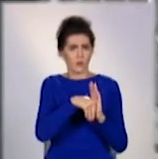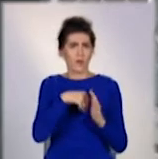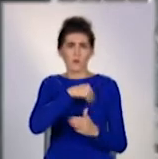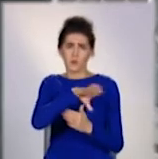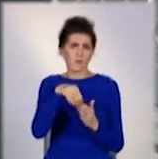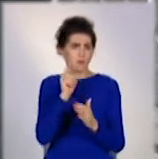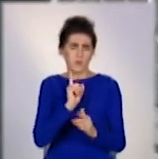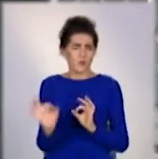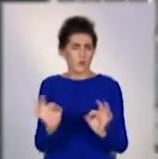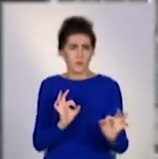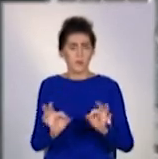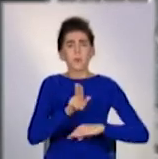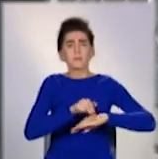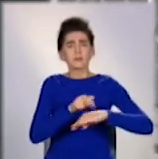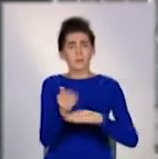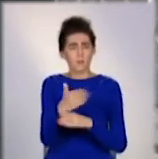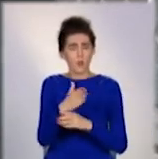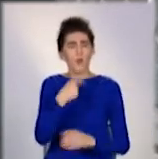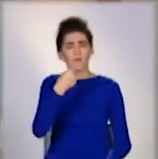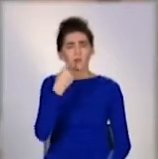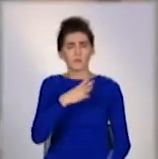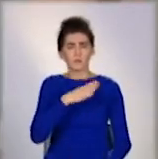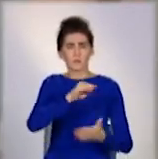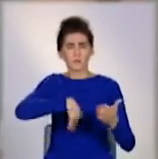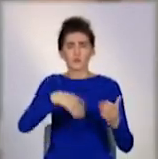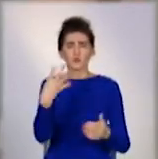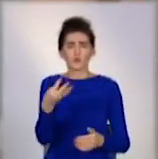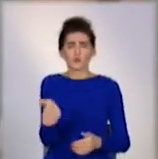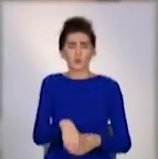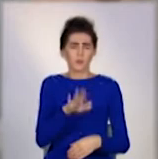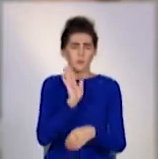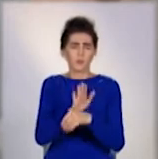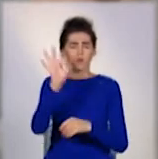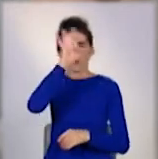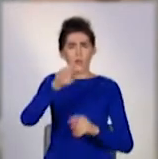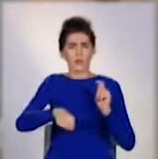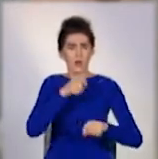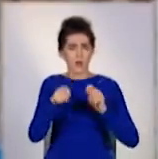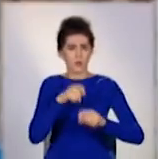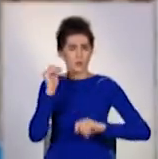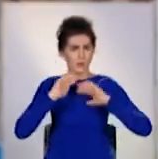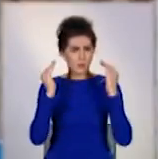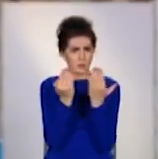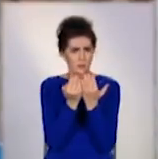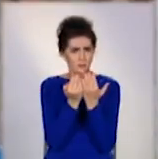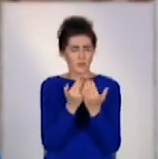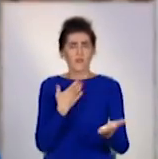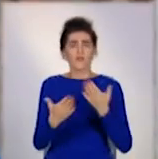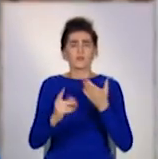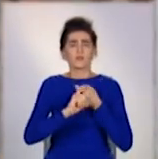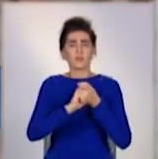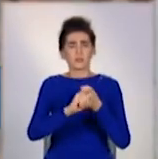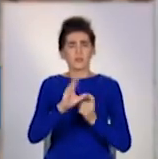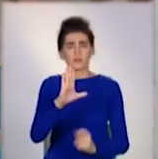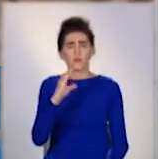хорошо. Поліцейські Маріуполя розповідають, склали 40 постанов стосовно порушень карантину. Відношення власників